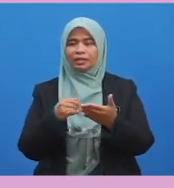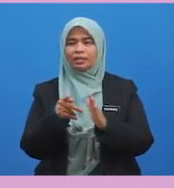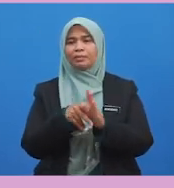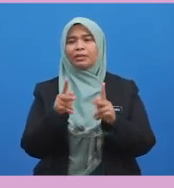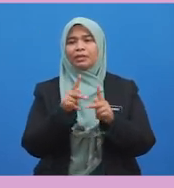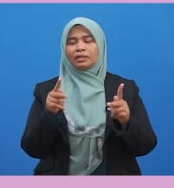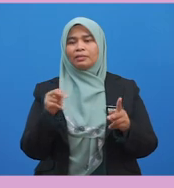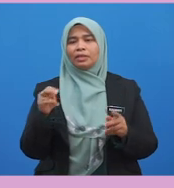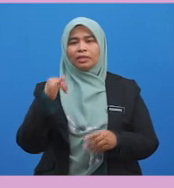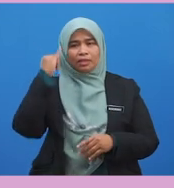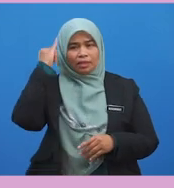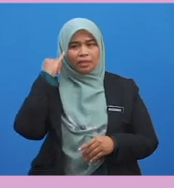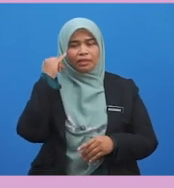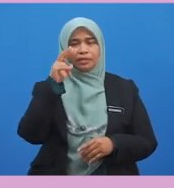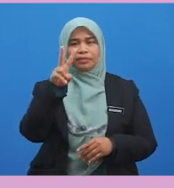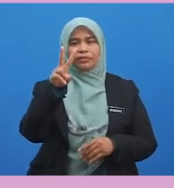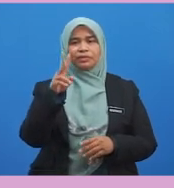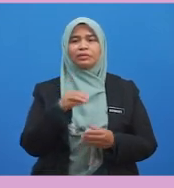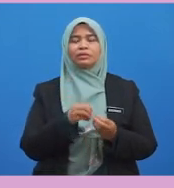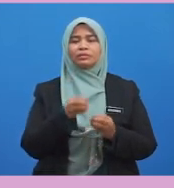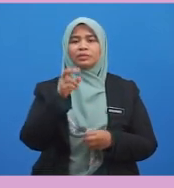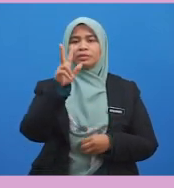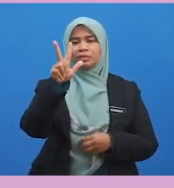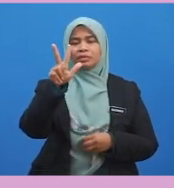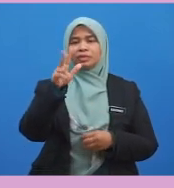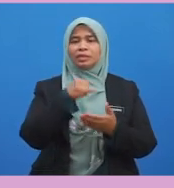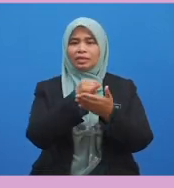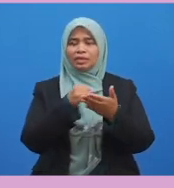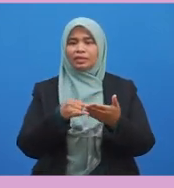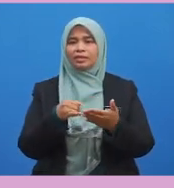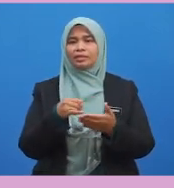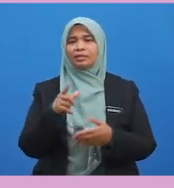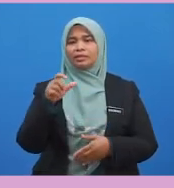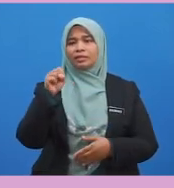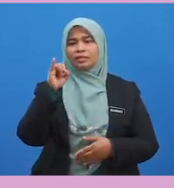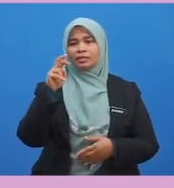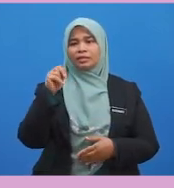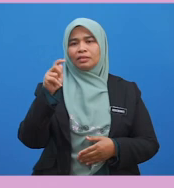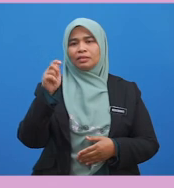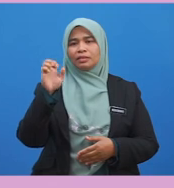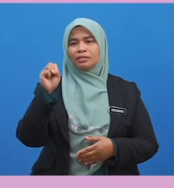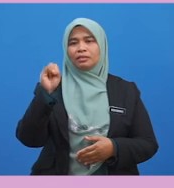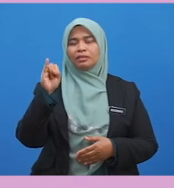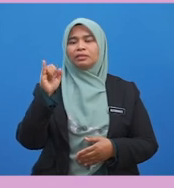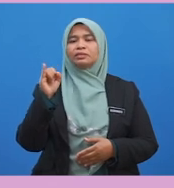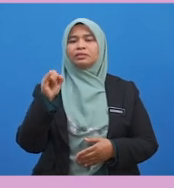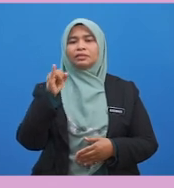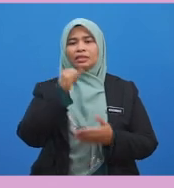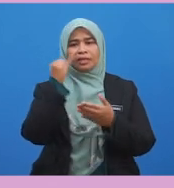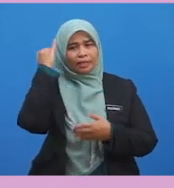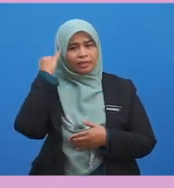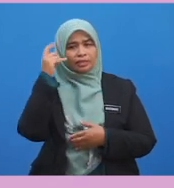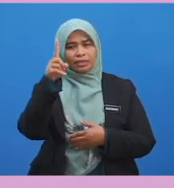lakaran perkembangan idea 2. Ketiga, lakaran sintesis idea 1 dan idea